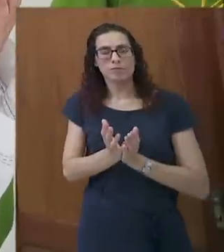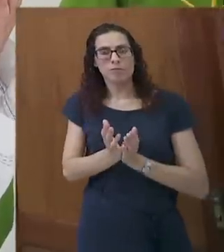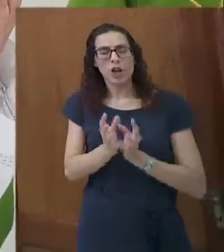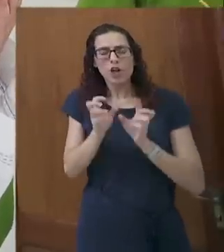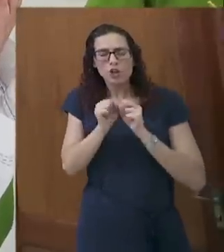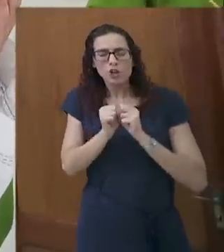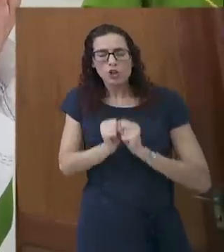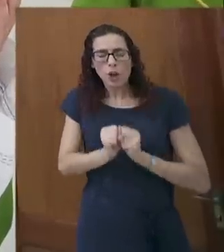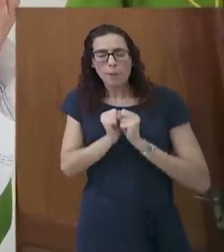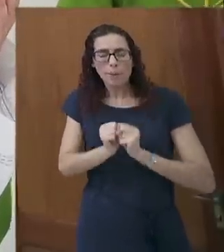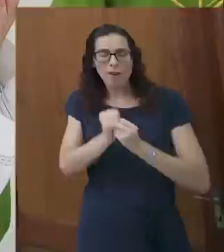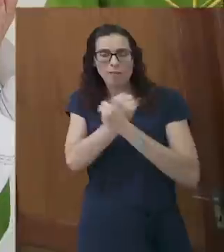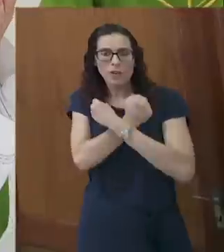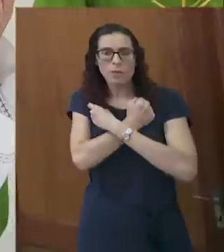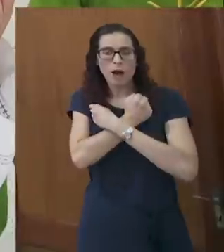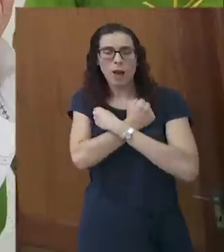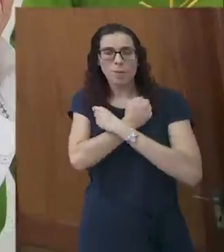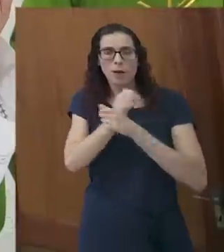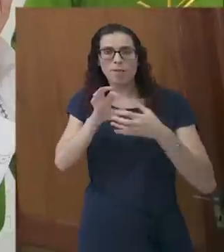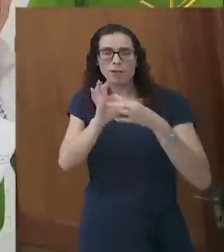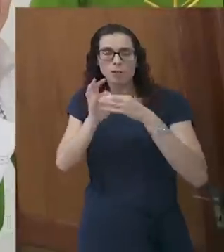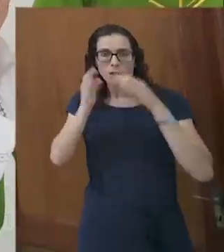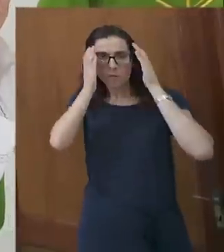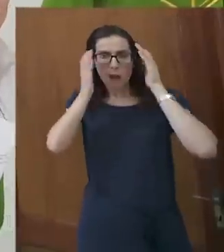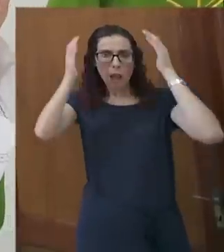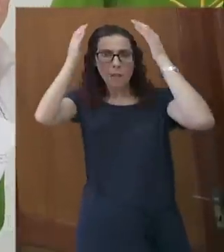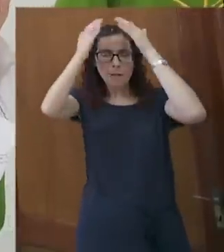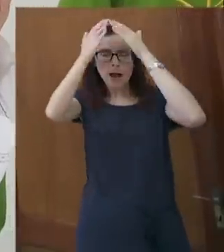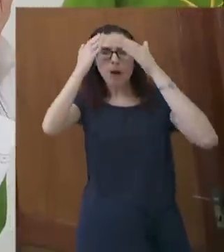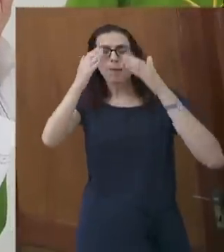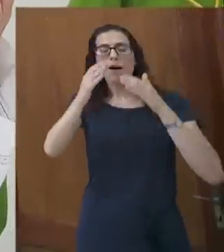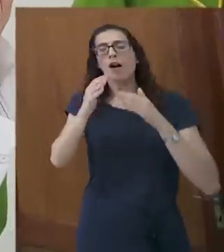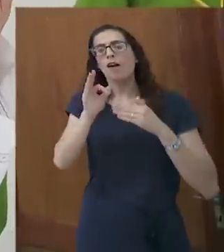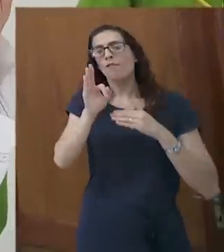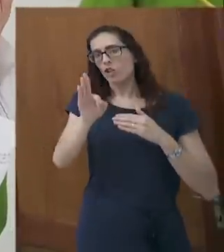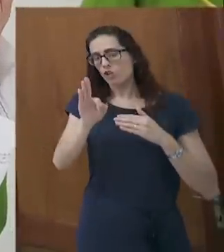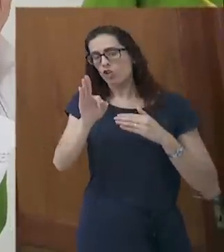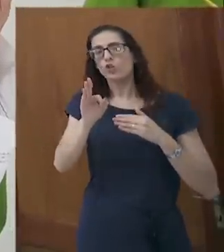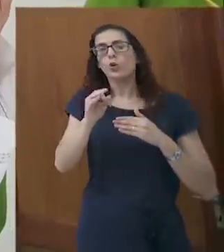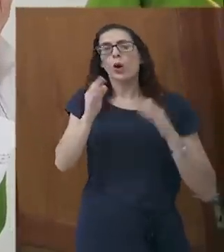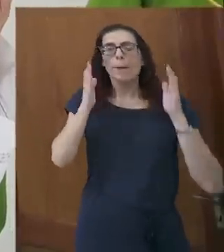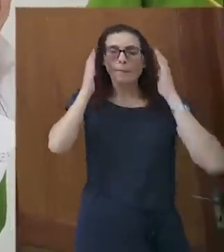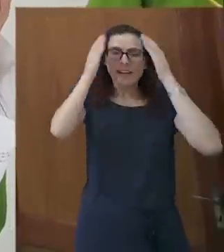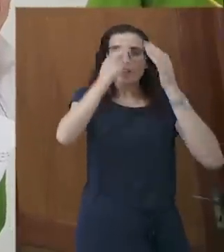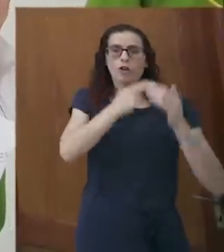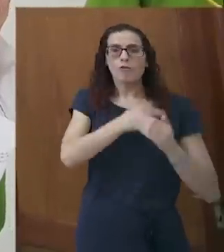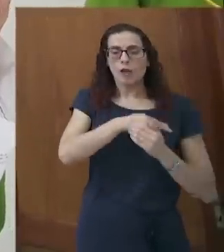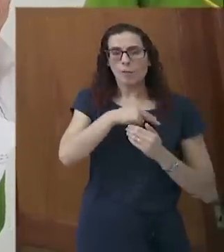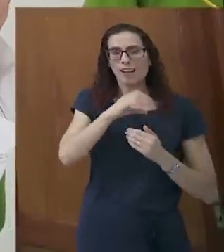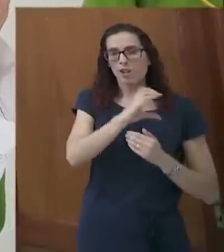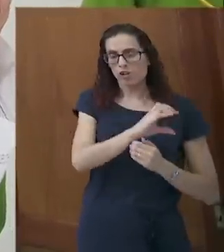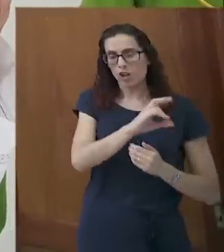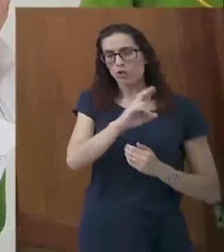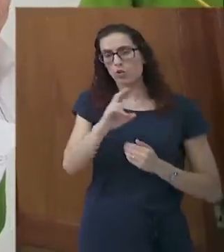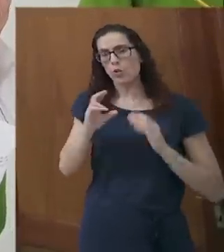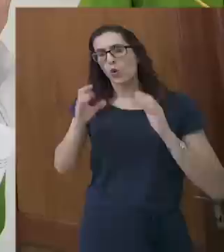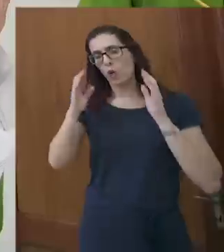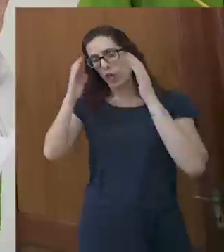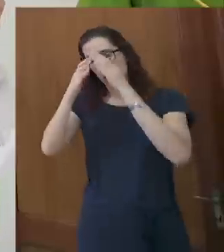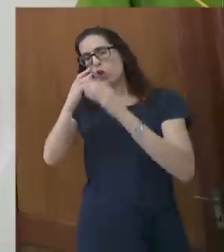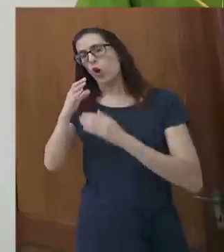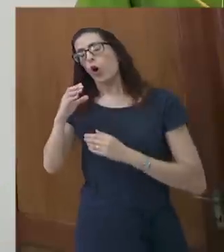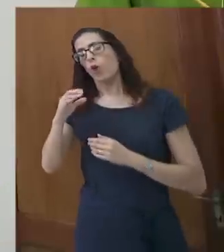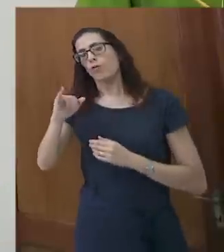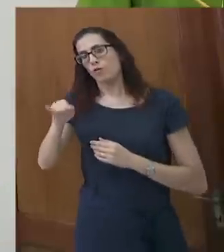Wettaqa fl-imħabba fl-imkien mal-Papa Franġisku, mal-isqof tana Charles, mal-isqof Anton miegħi għaddej tiegħek minn ma